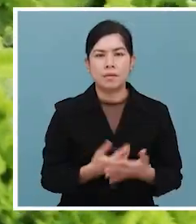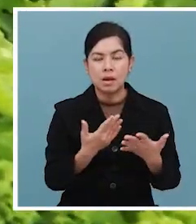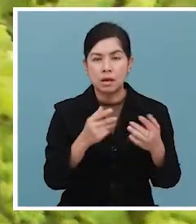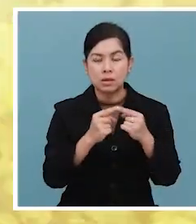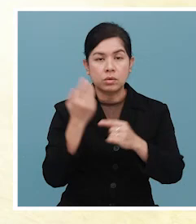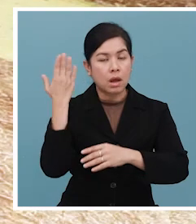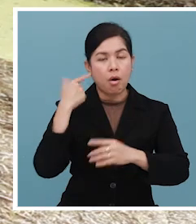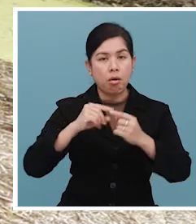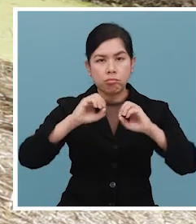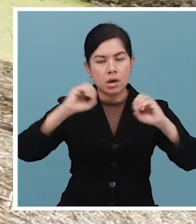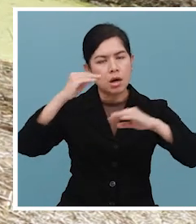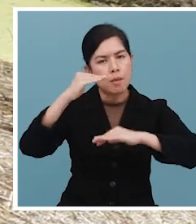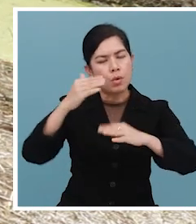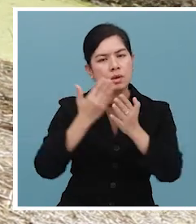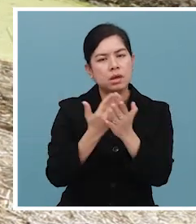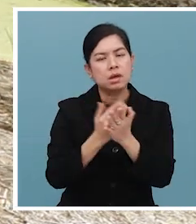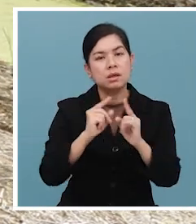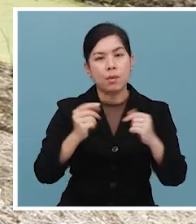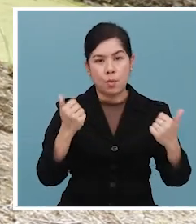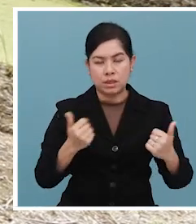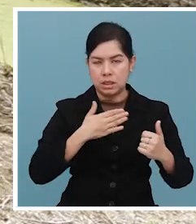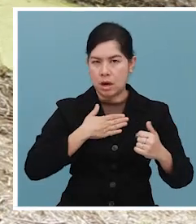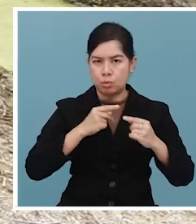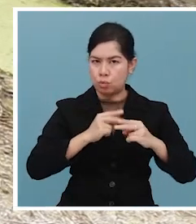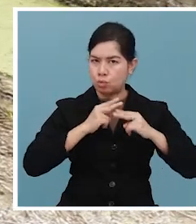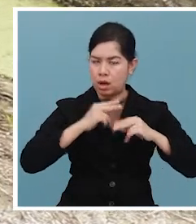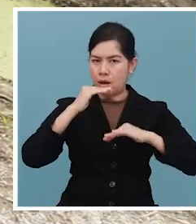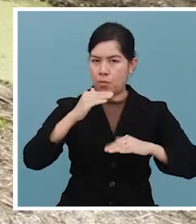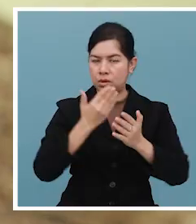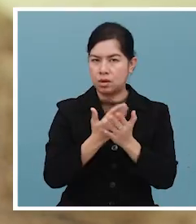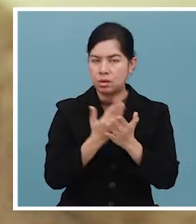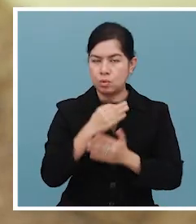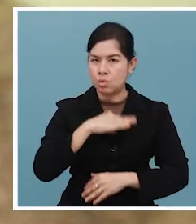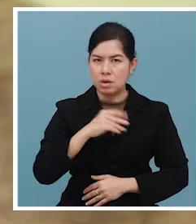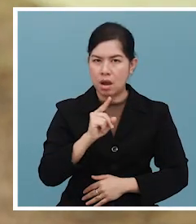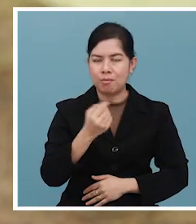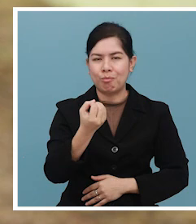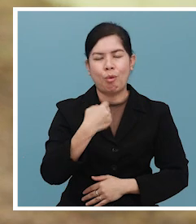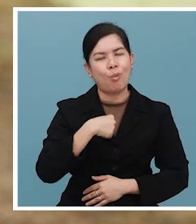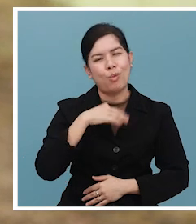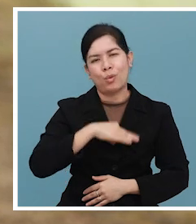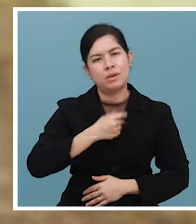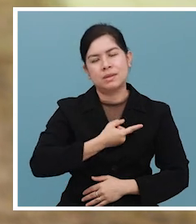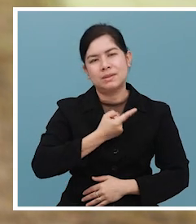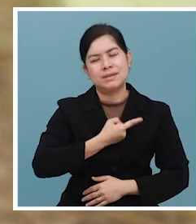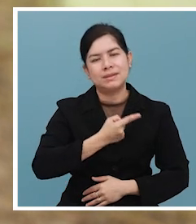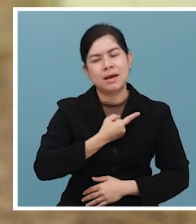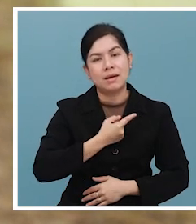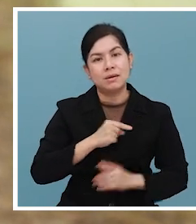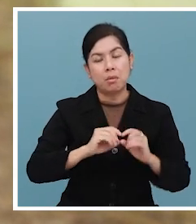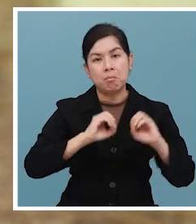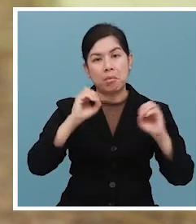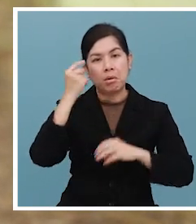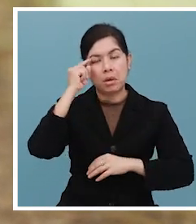ไอ้สิ่งที่เราไม่เคยตั้งราคาเลยมีแต่คนอื่นมาตั้งราคาแล้วขายต่อไปเนี่ยแล้ววันนี้เราตั้งได้เนี่ยพี่รู้สึกยังไง โอ้ยดีใจมาก เคยคิดไหมว่าวันหนึ่งจะตั้งรา